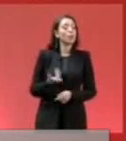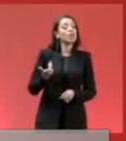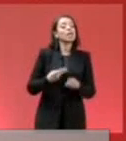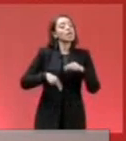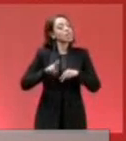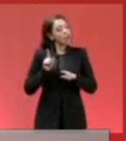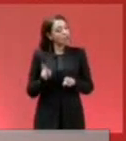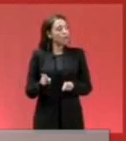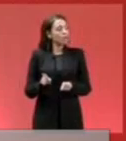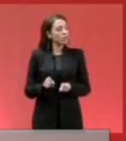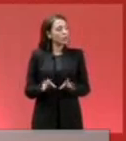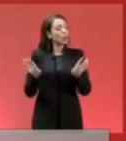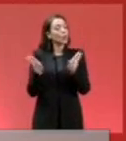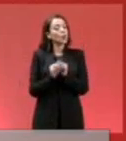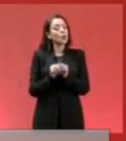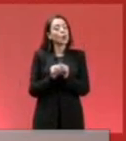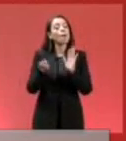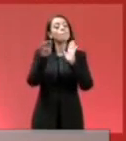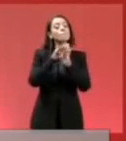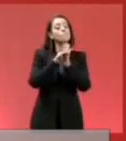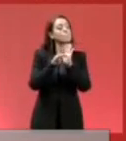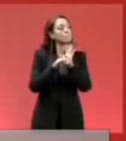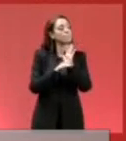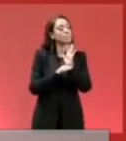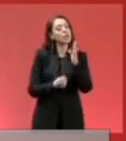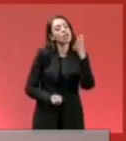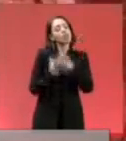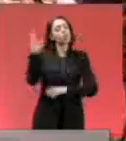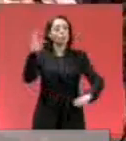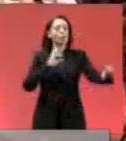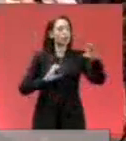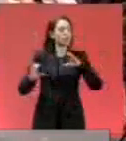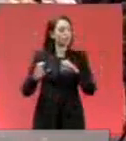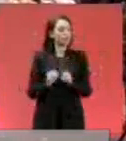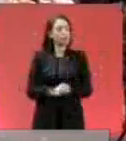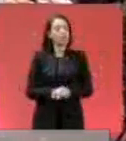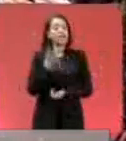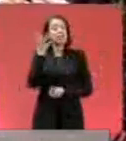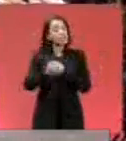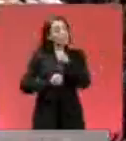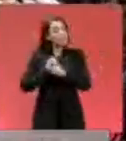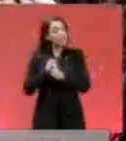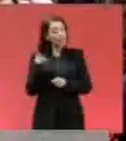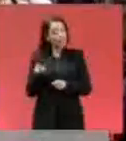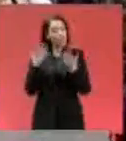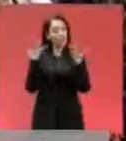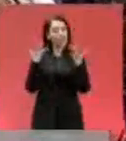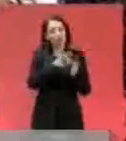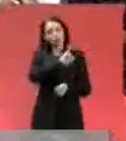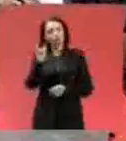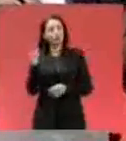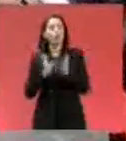αύξηση του Εθνικού Προγράμματος Δημόσιων Επενδύσεων. Την τετραετία